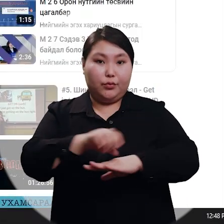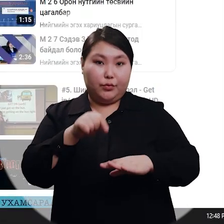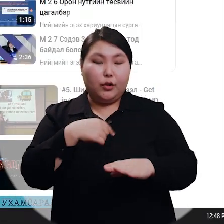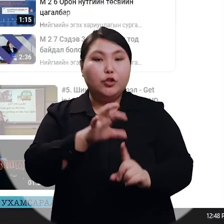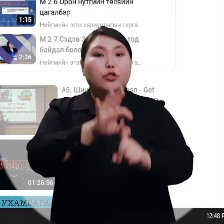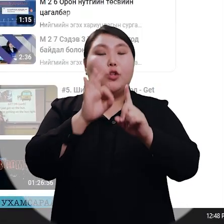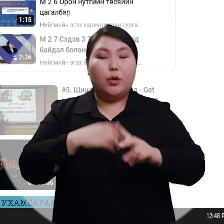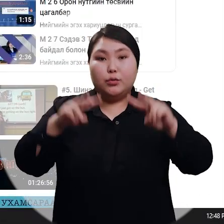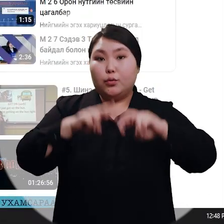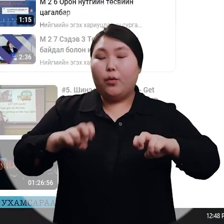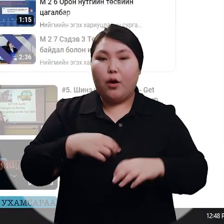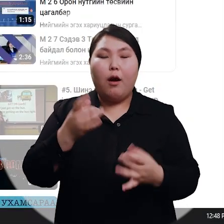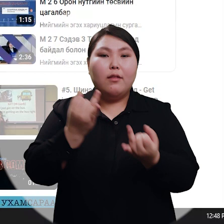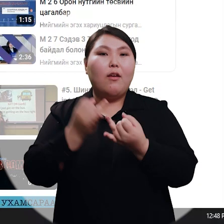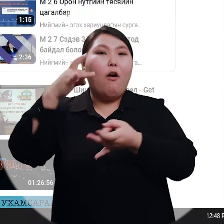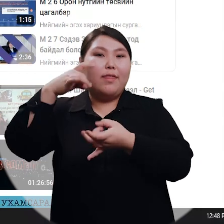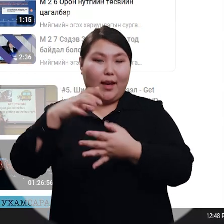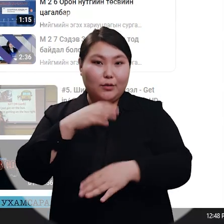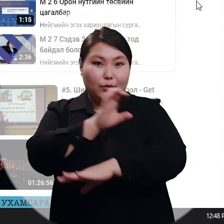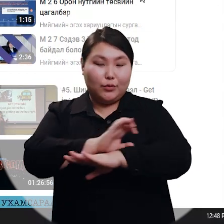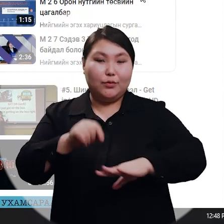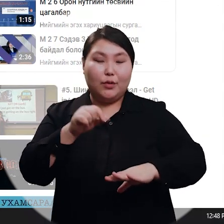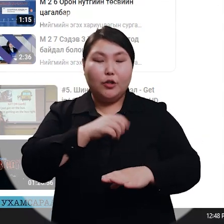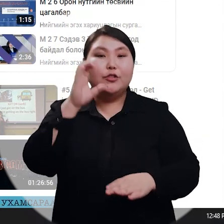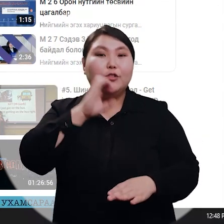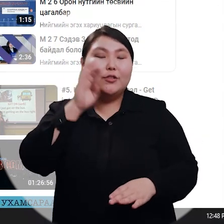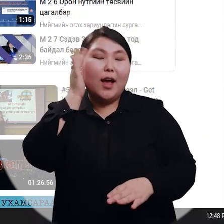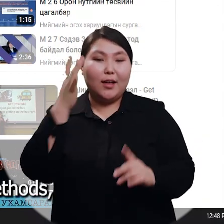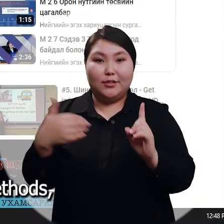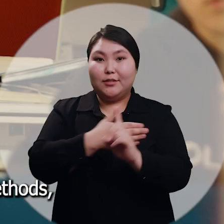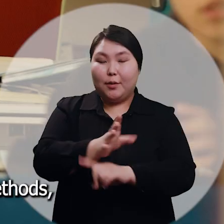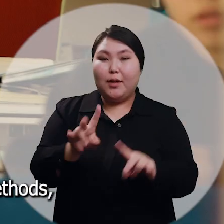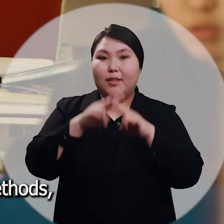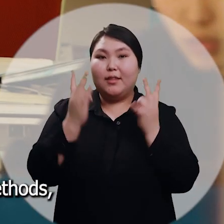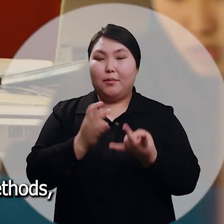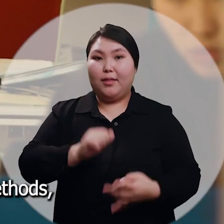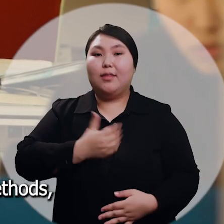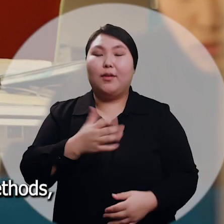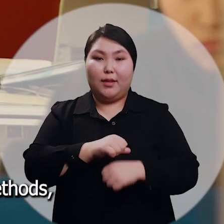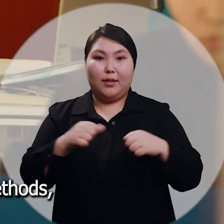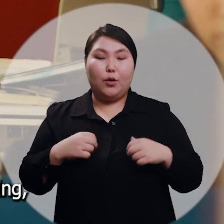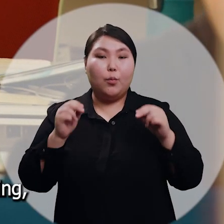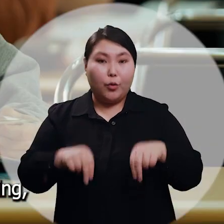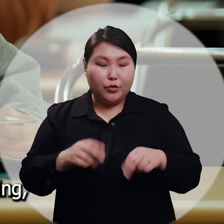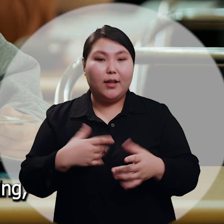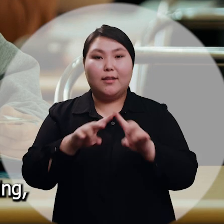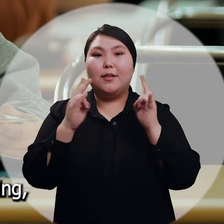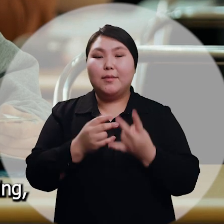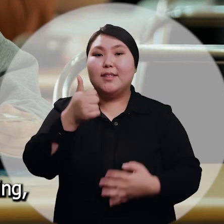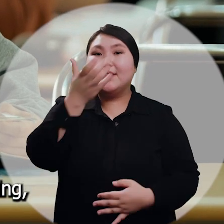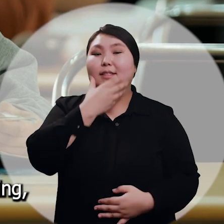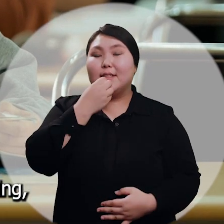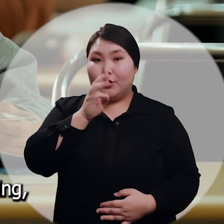сургултыйг сонгон судаснаар, онлайн сургултыйн сонырхултый харах шиэдэлээр дамжуудын, нэг мэн эдвүхтээ эргэн болж, нэг